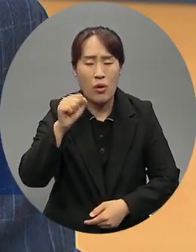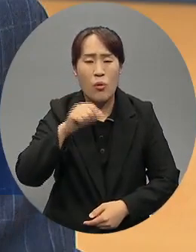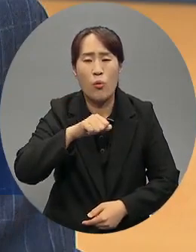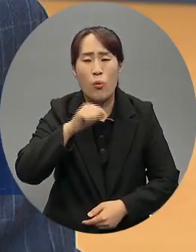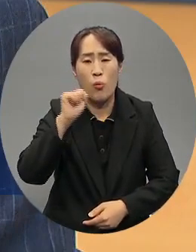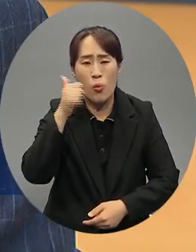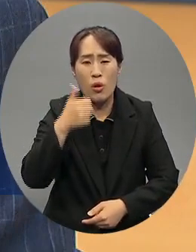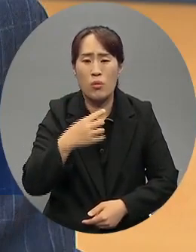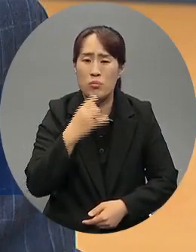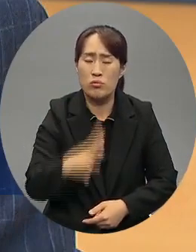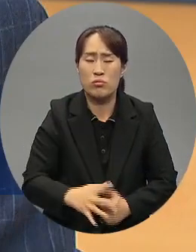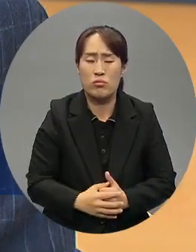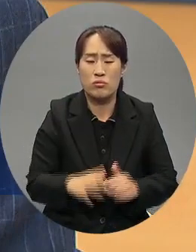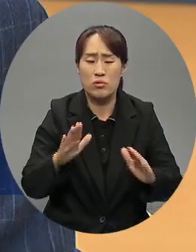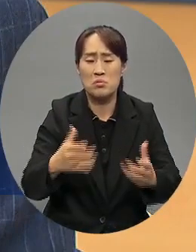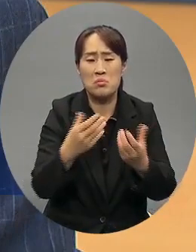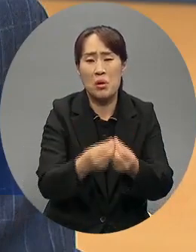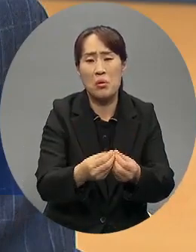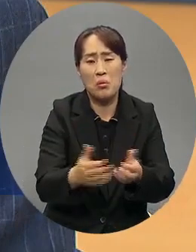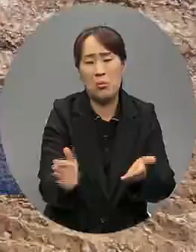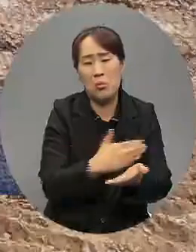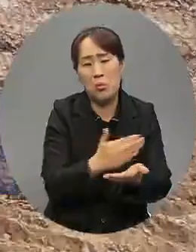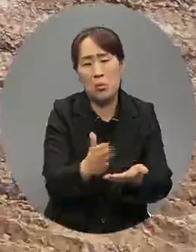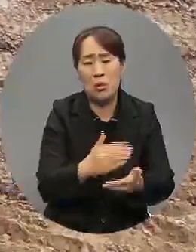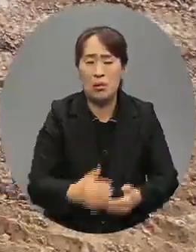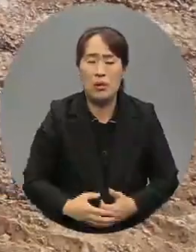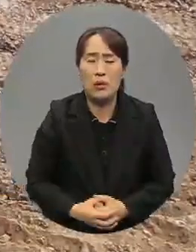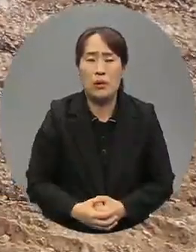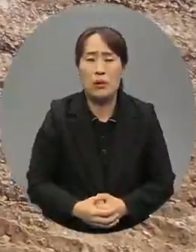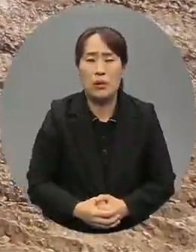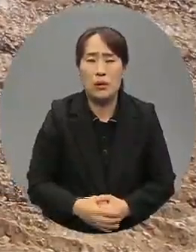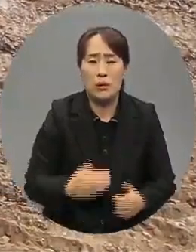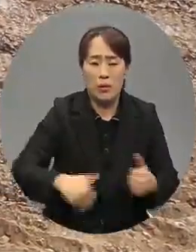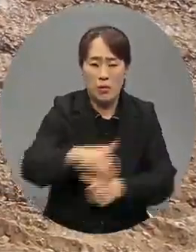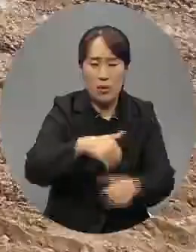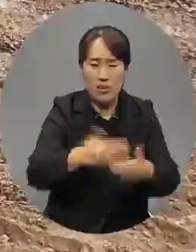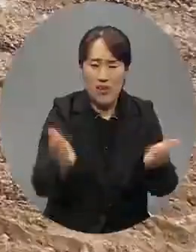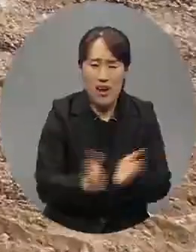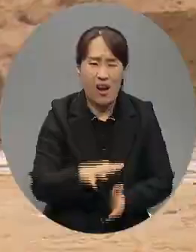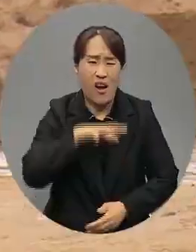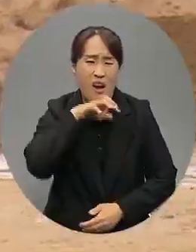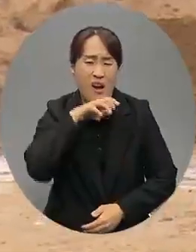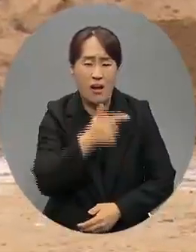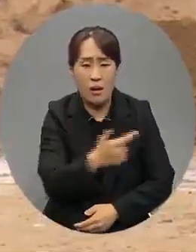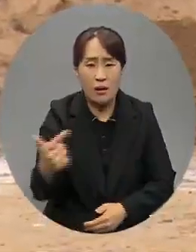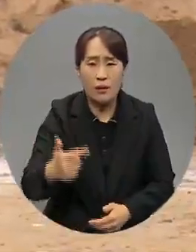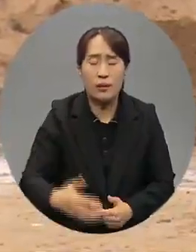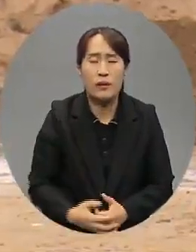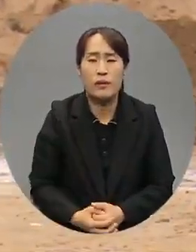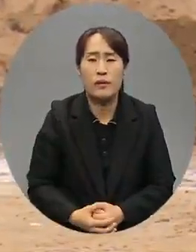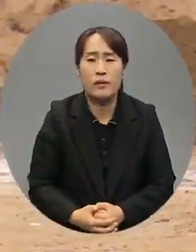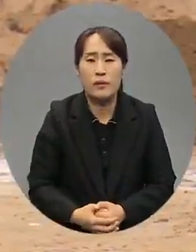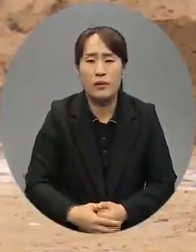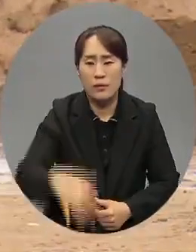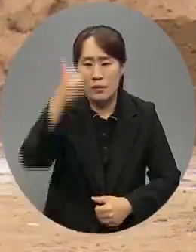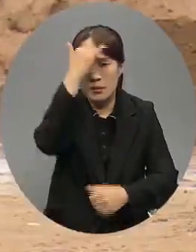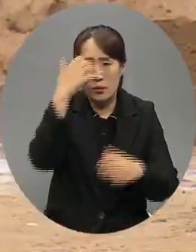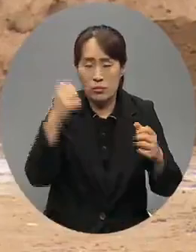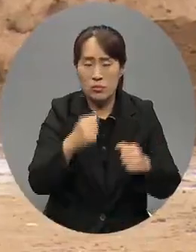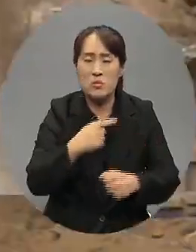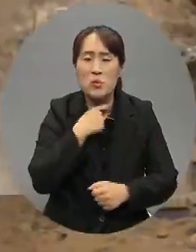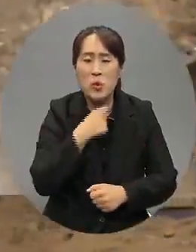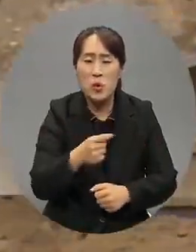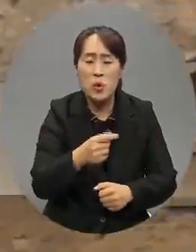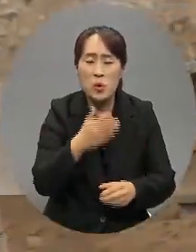됐고요. 지금은 내용이 없지 않습니까? 환경단체의 반발도 거세질 전망입니다. 충청북도가